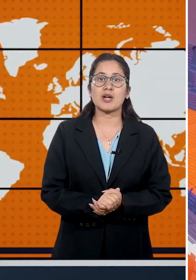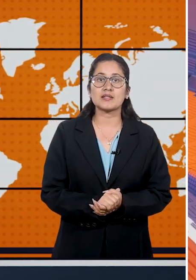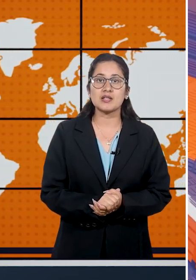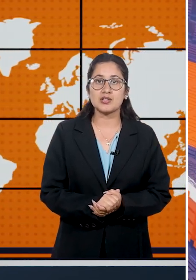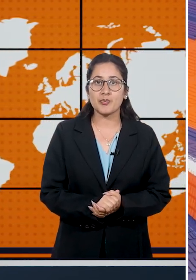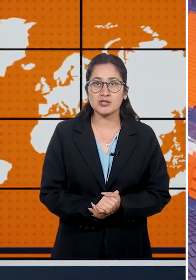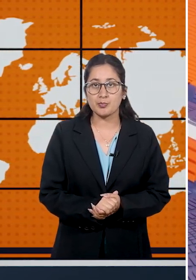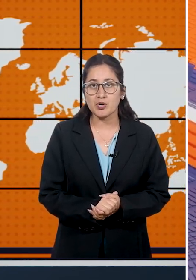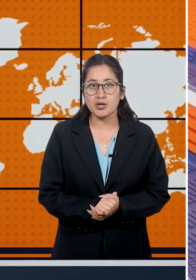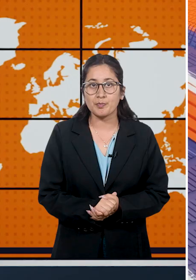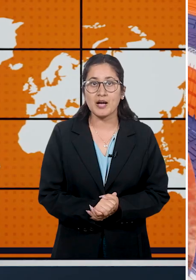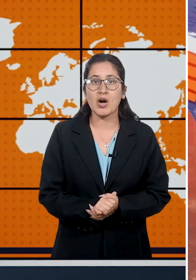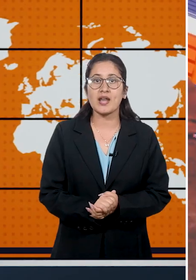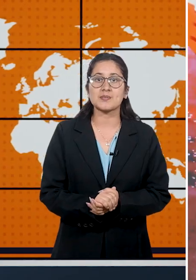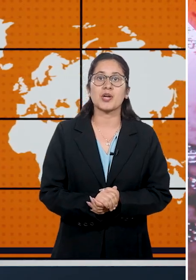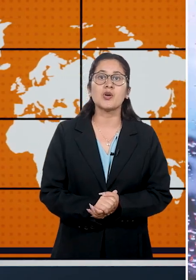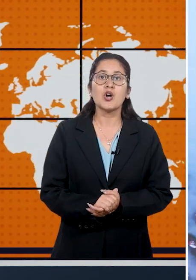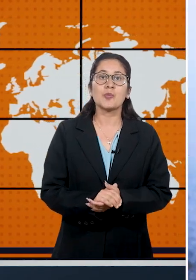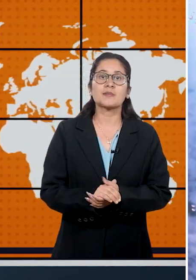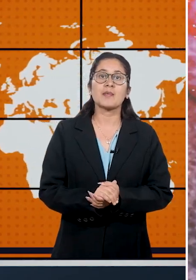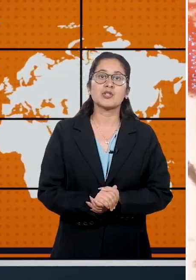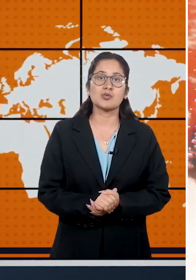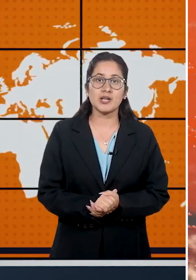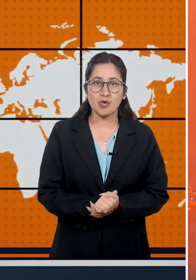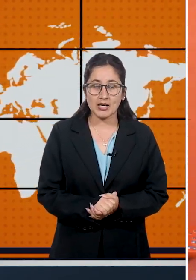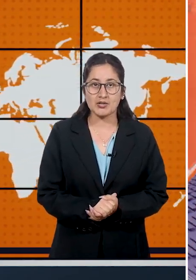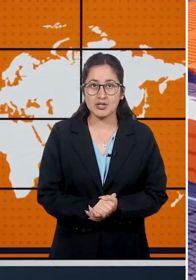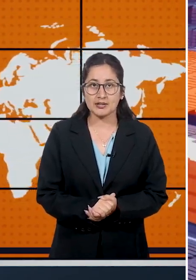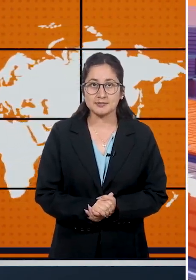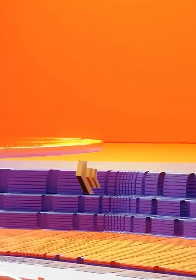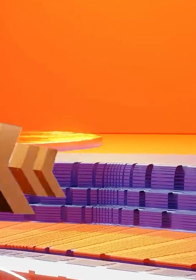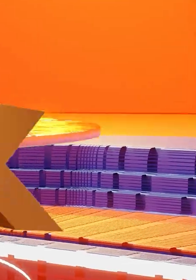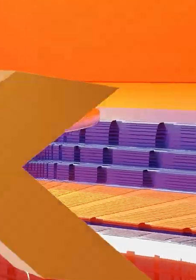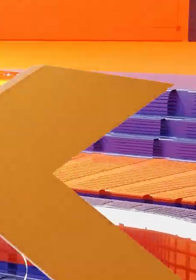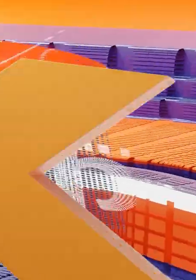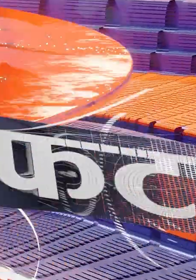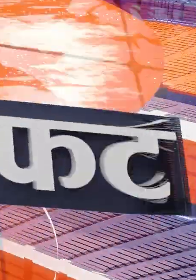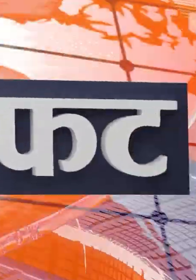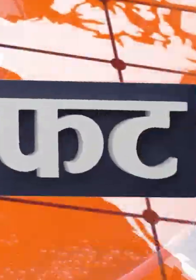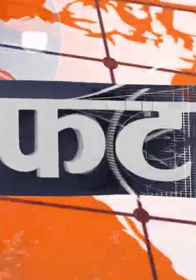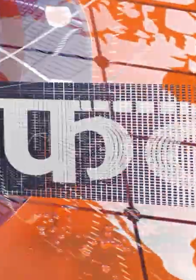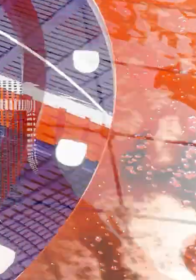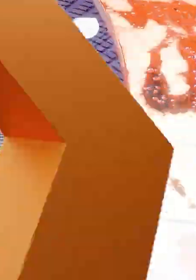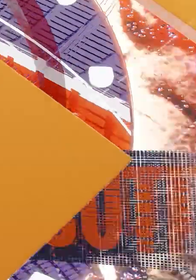गरिएको राजनीतिक क्षेप्यास्त्र पूर्ण रूपमा खारेज भएको उपसभापति स्वर्णिम वाग्लेको जिकिर।